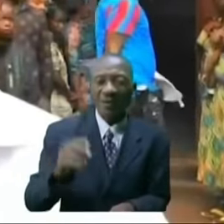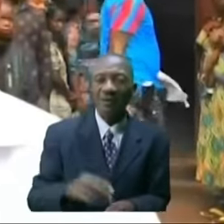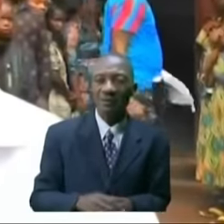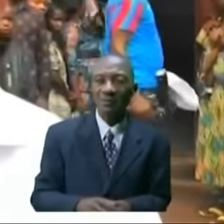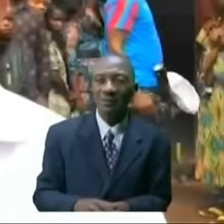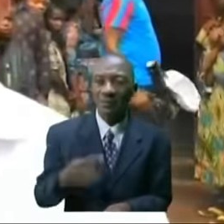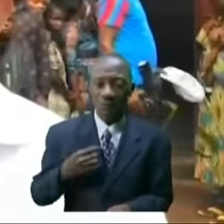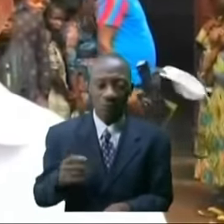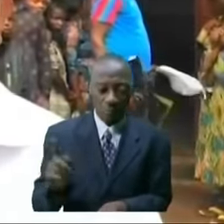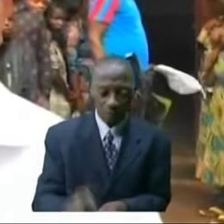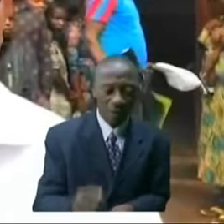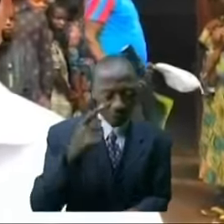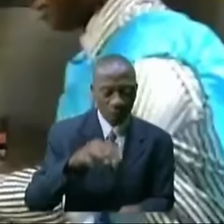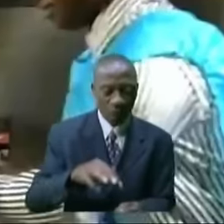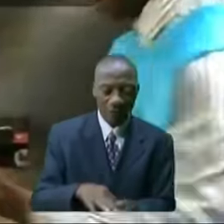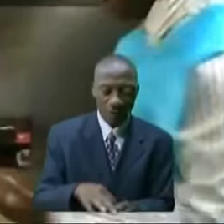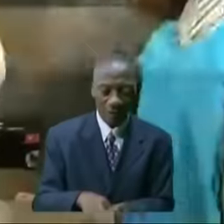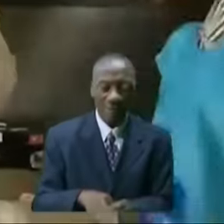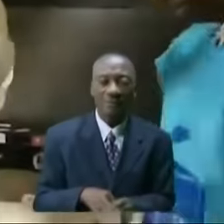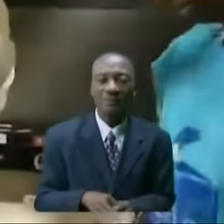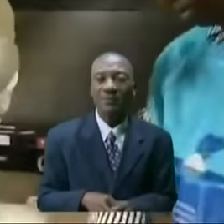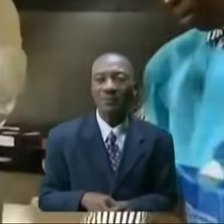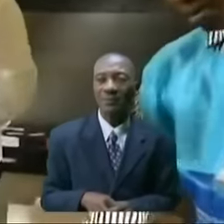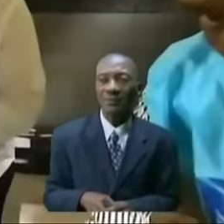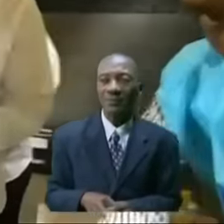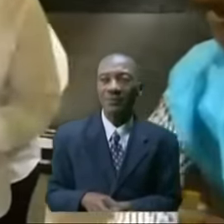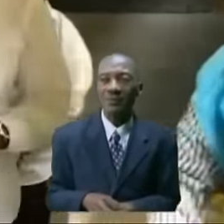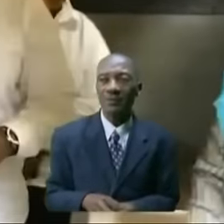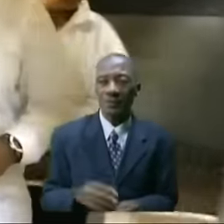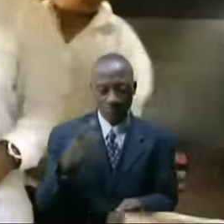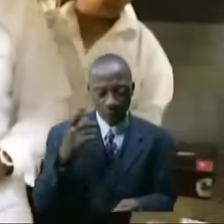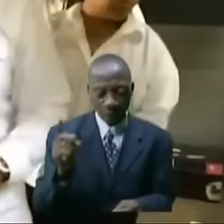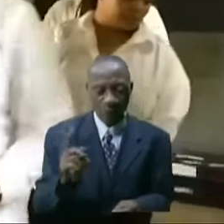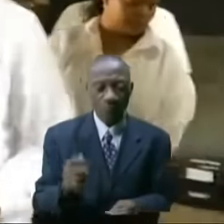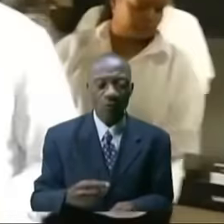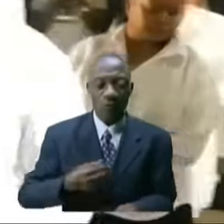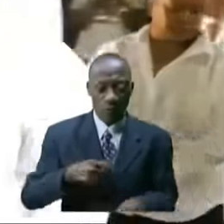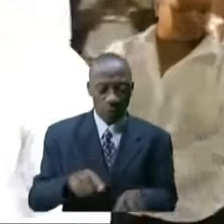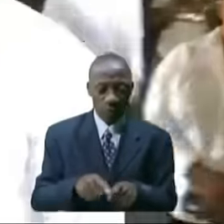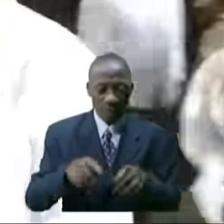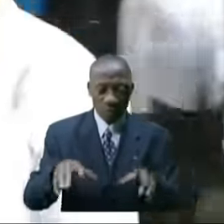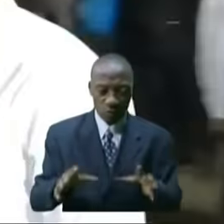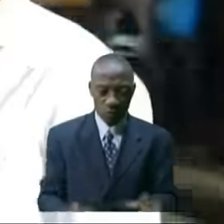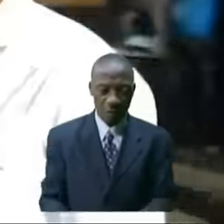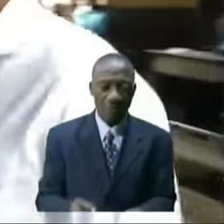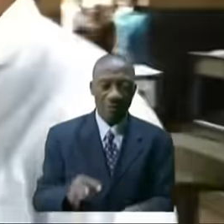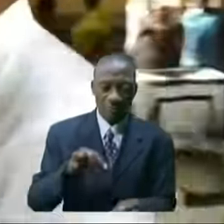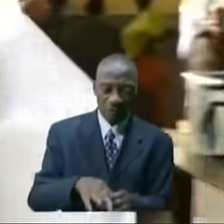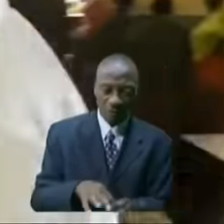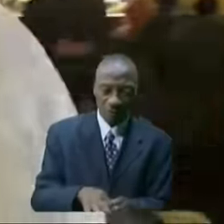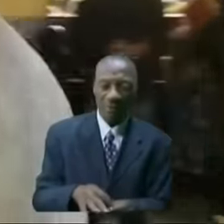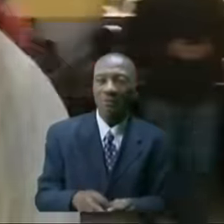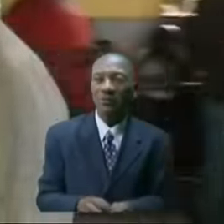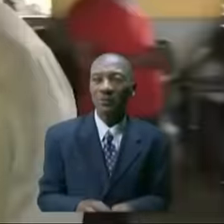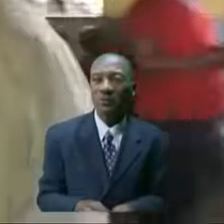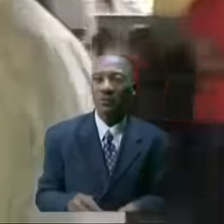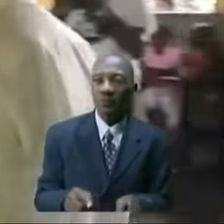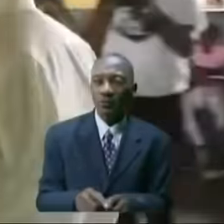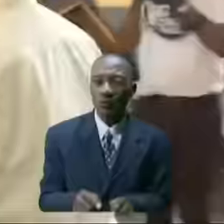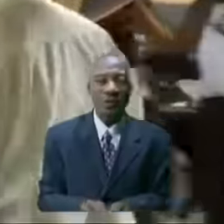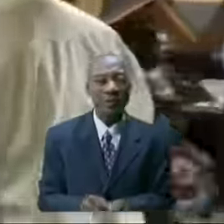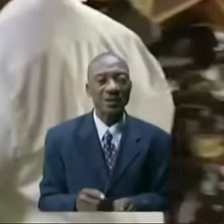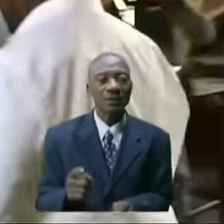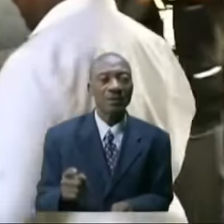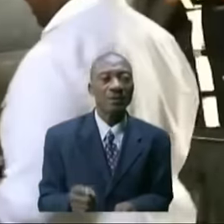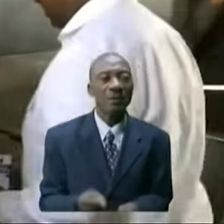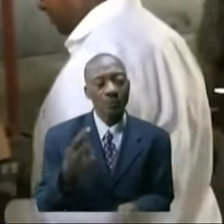déroulent et je veux voir non seulement qu'il y a un engouement mais que les choses se passent plutôt dans le calme. Et puis ensuite pour exprimer bien sûr